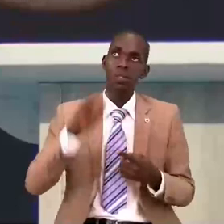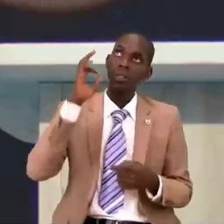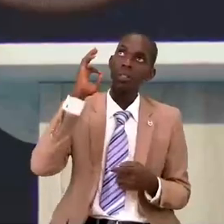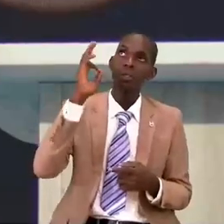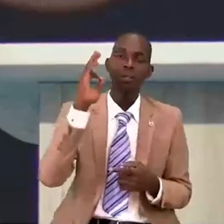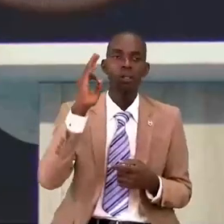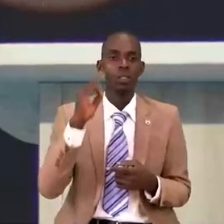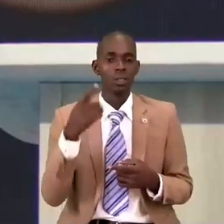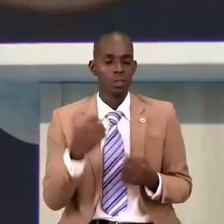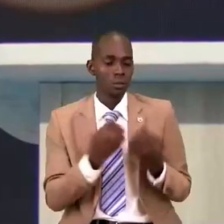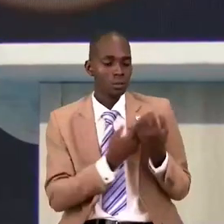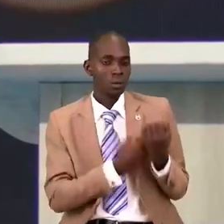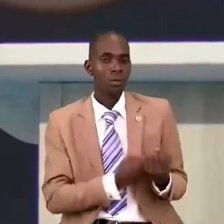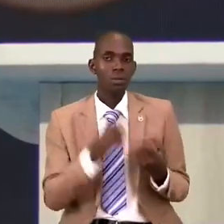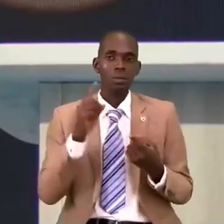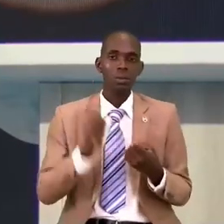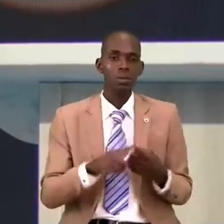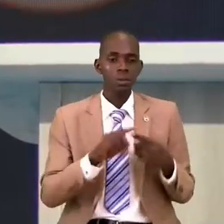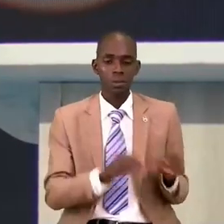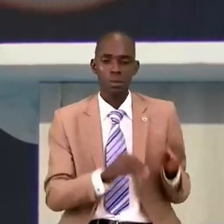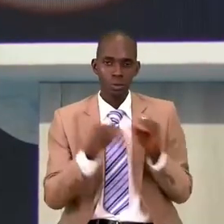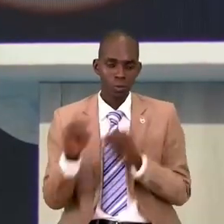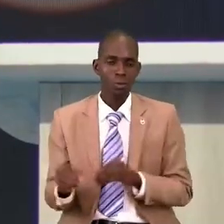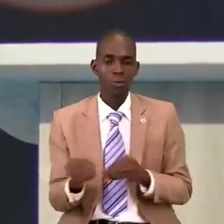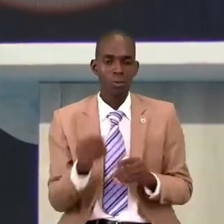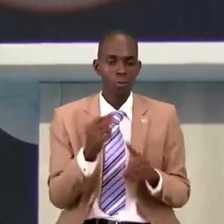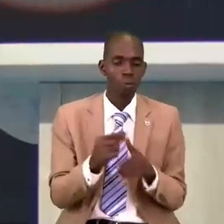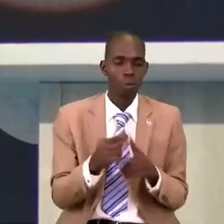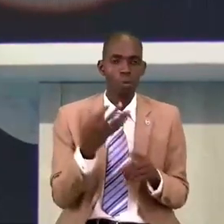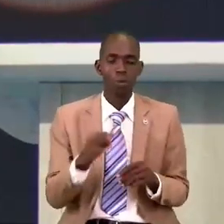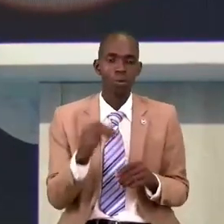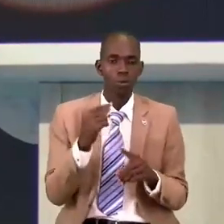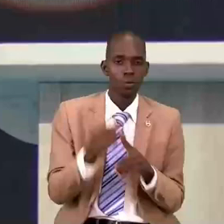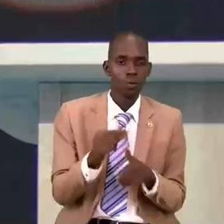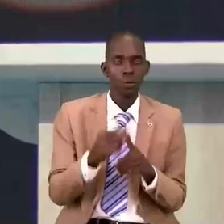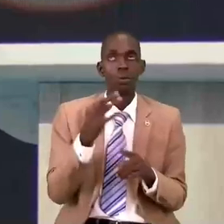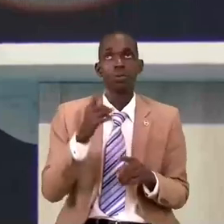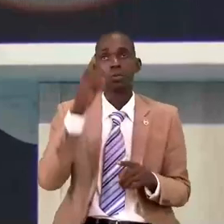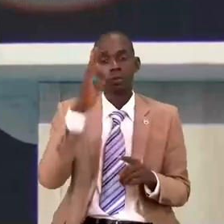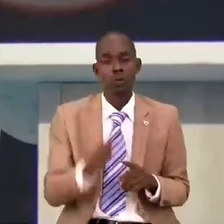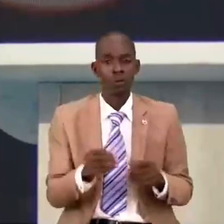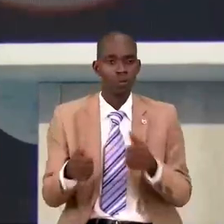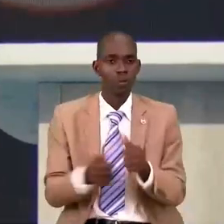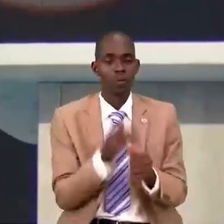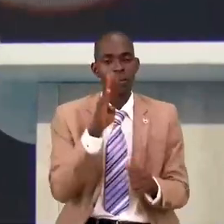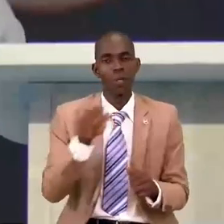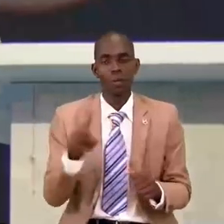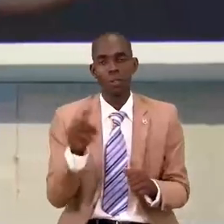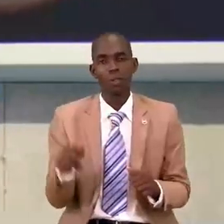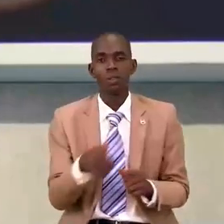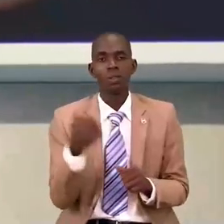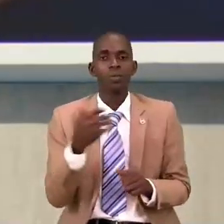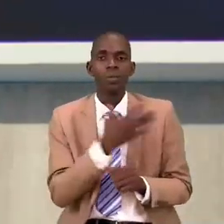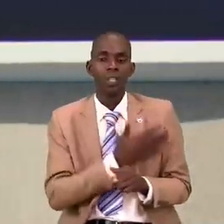exposer ligne sur ligne, précepte sur précepte, et dire, peuple de Dieu, le Seigneur nous a commissionnés, allons-y